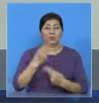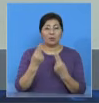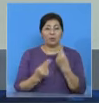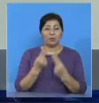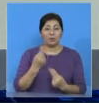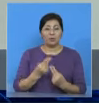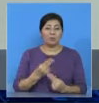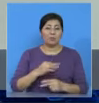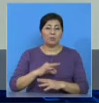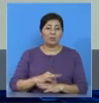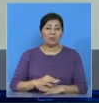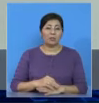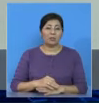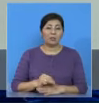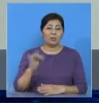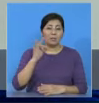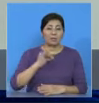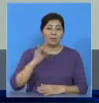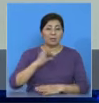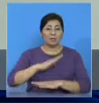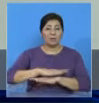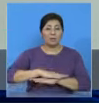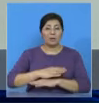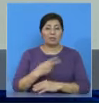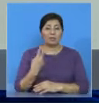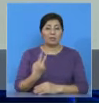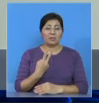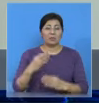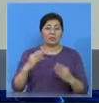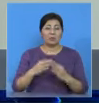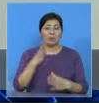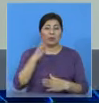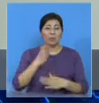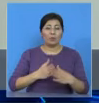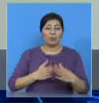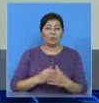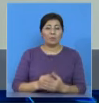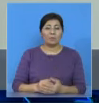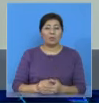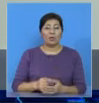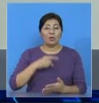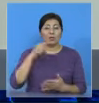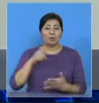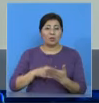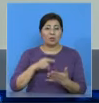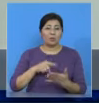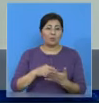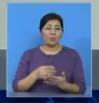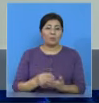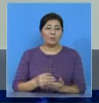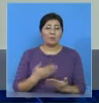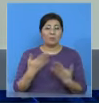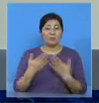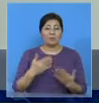ойындар ойнаймыз. Тарих сабағында біз екі топқа бөлініп, бір-бірімізге сұрақтар қою арқылы